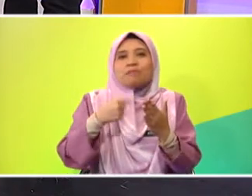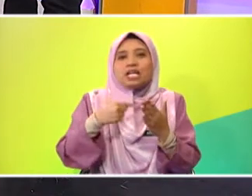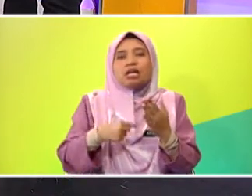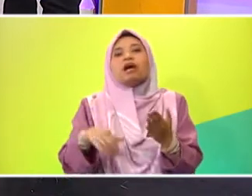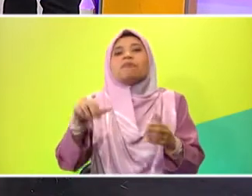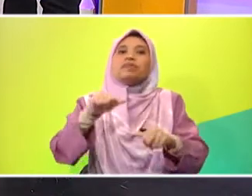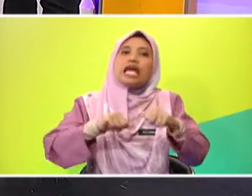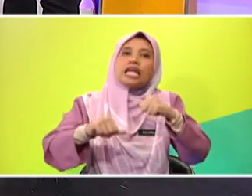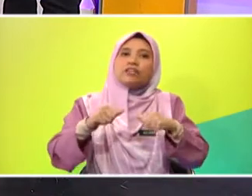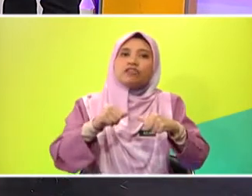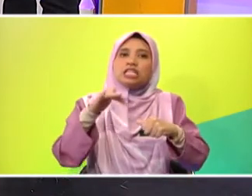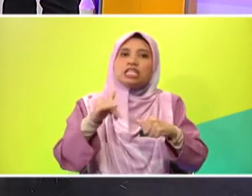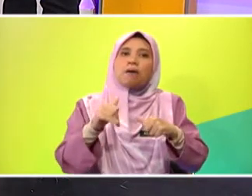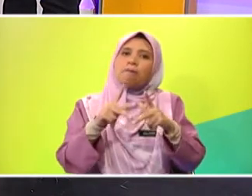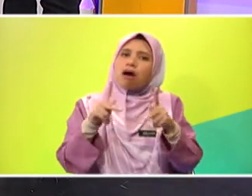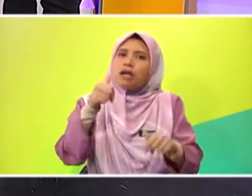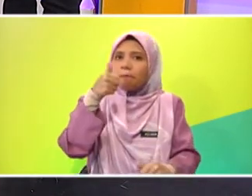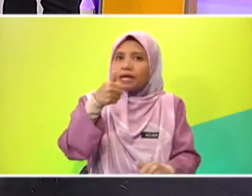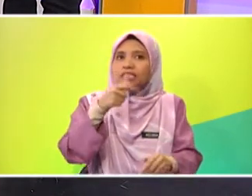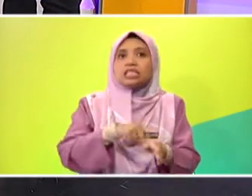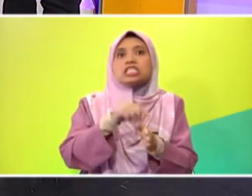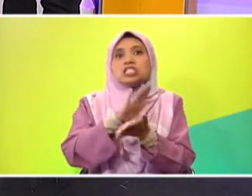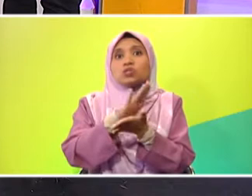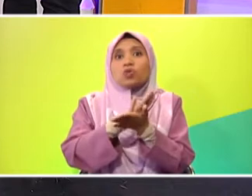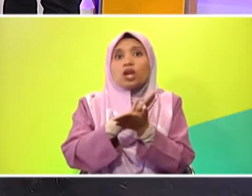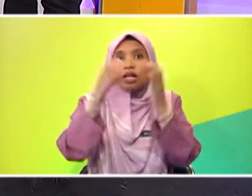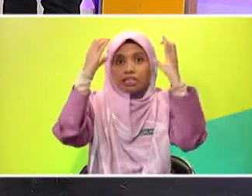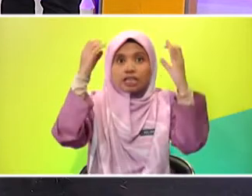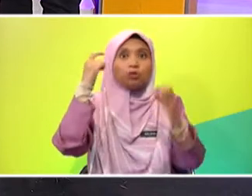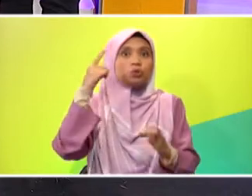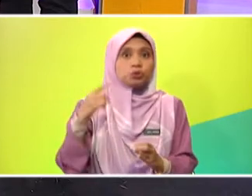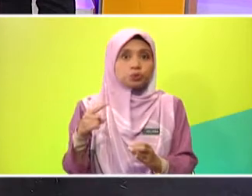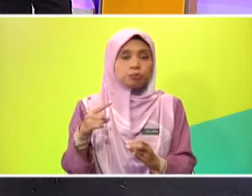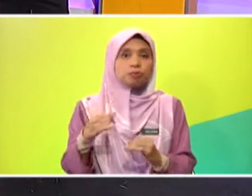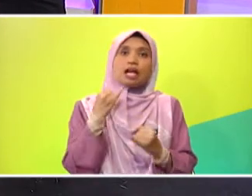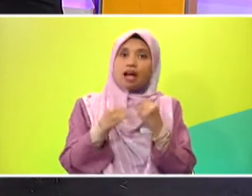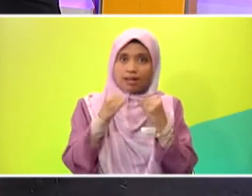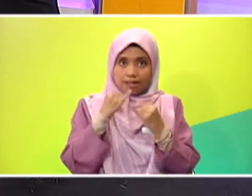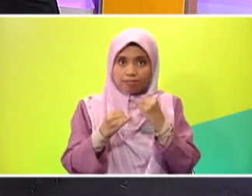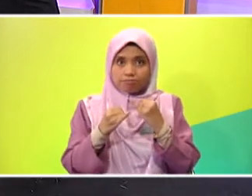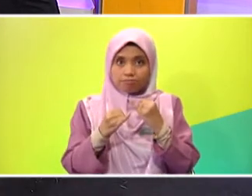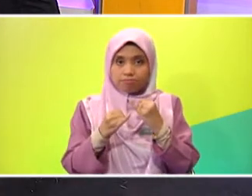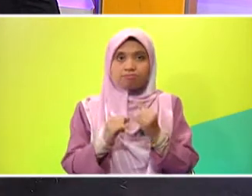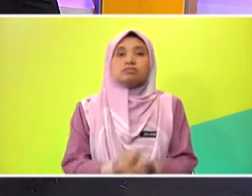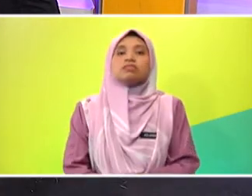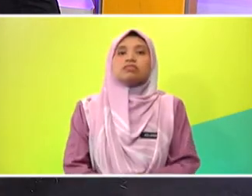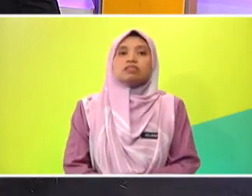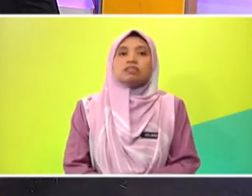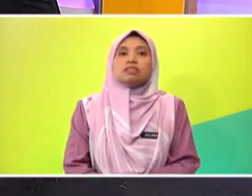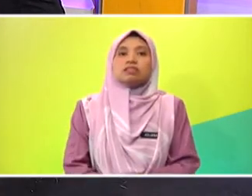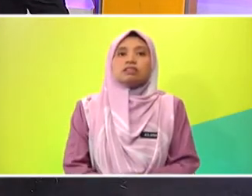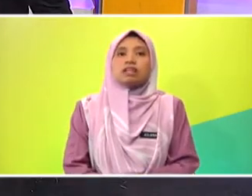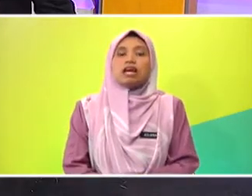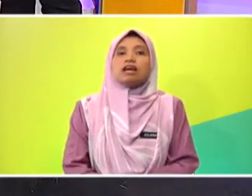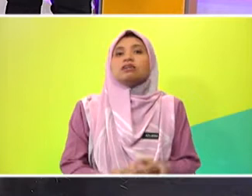activity yang paling hebat sekali disekolah saja dan yang terakhir kali Nah ini adalah kaidah raseiniai